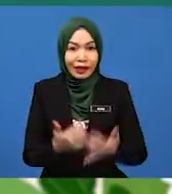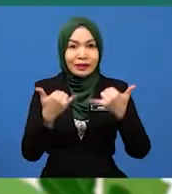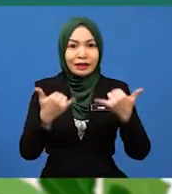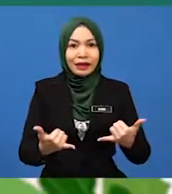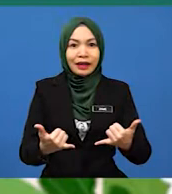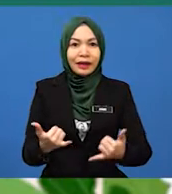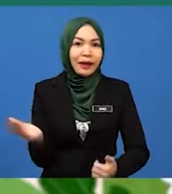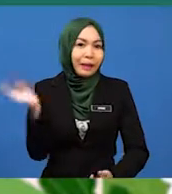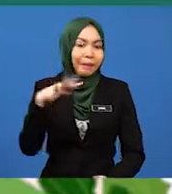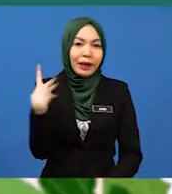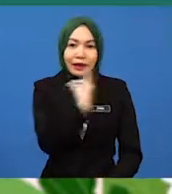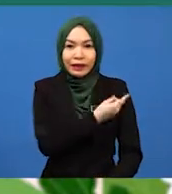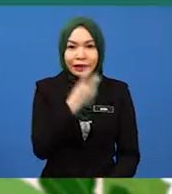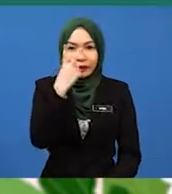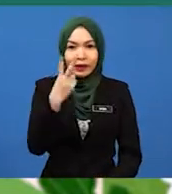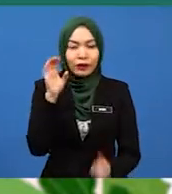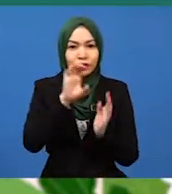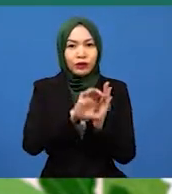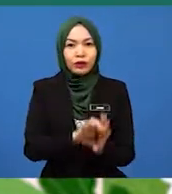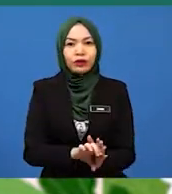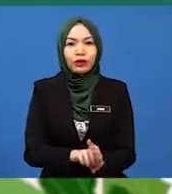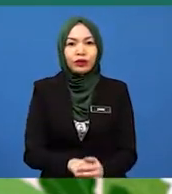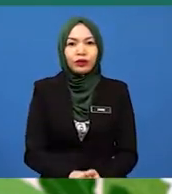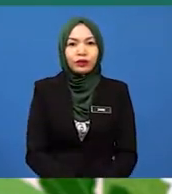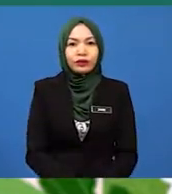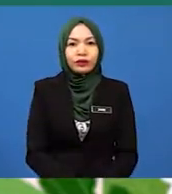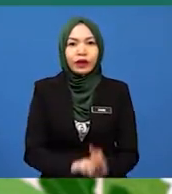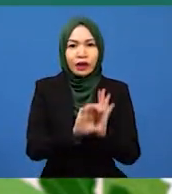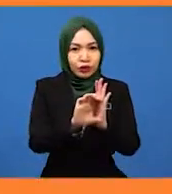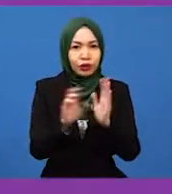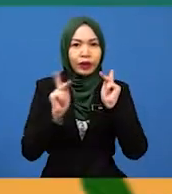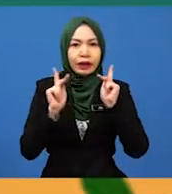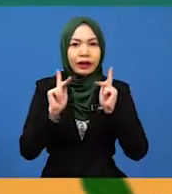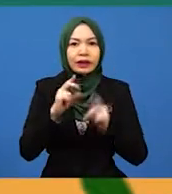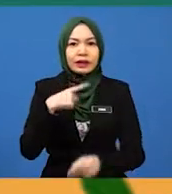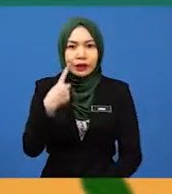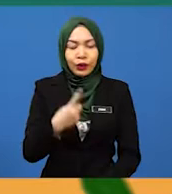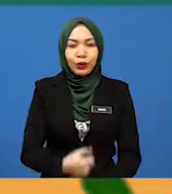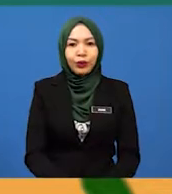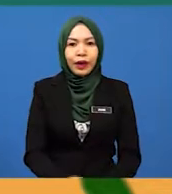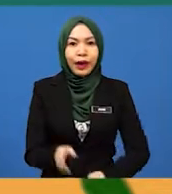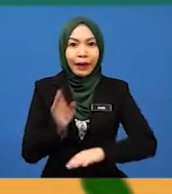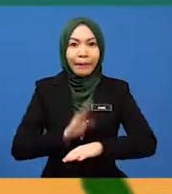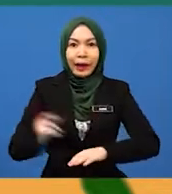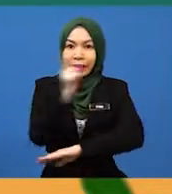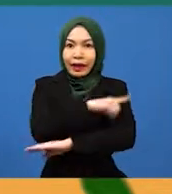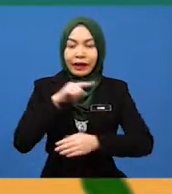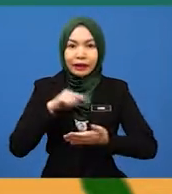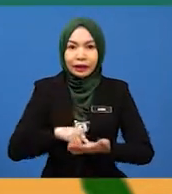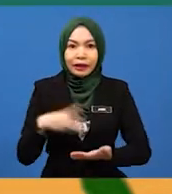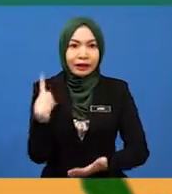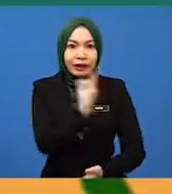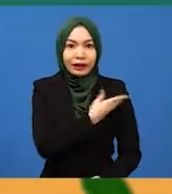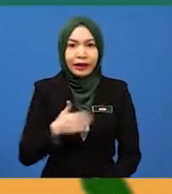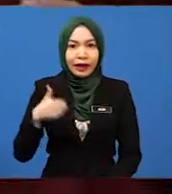Sekarang, mari kita lihat contoh-contoh kata seru. Pada hari ini,